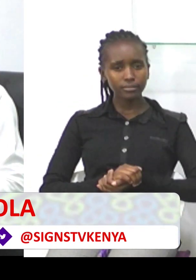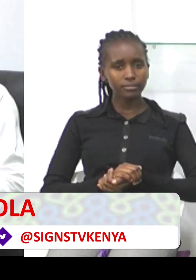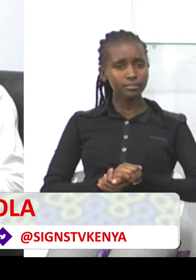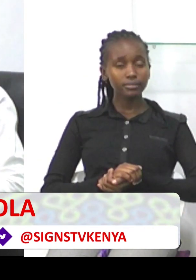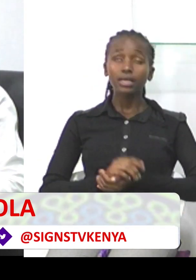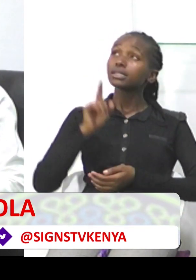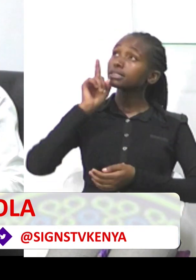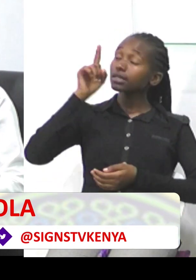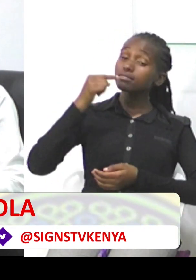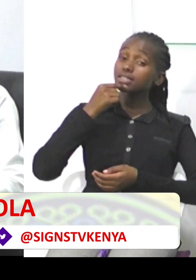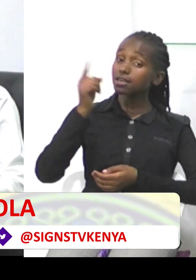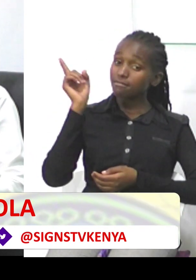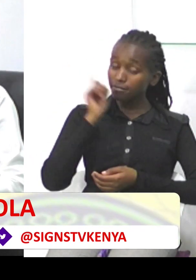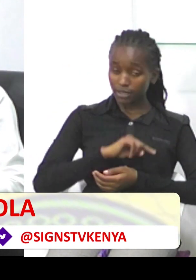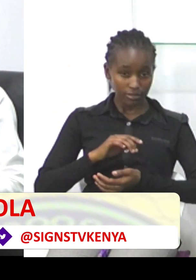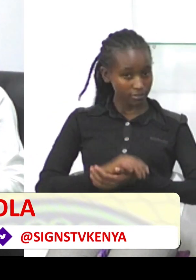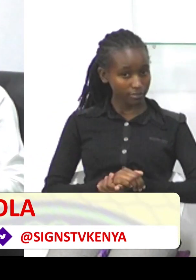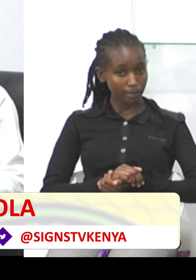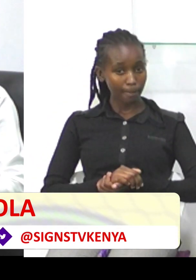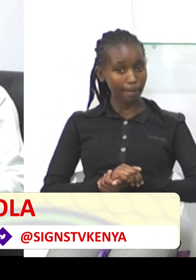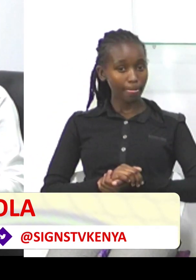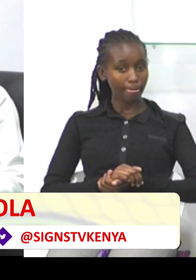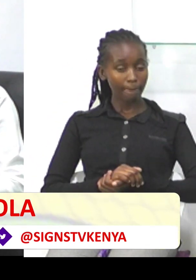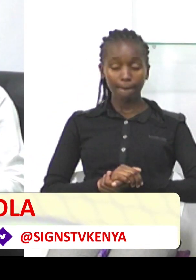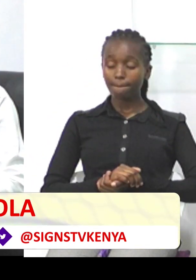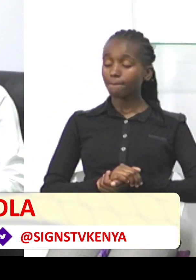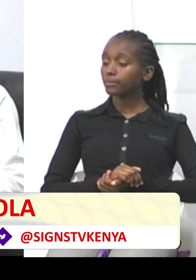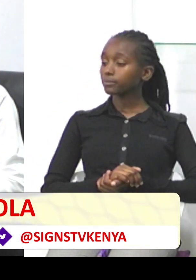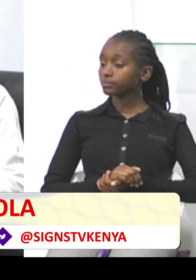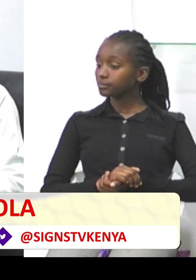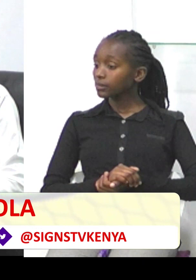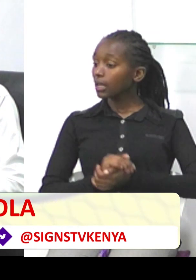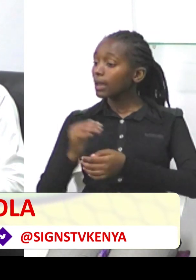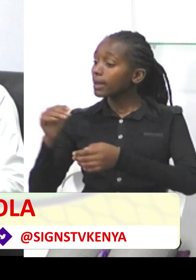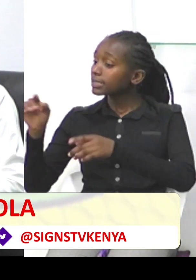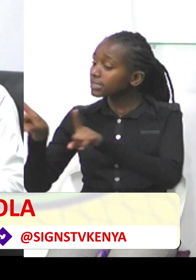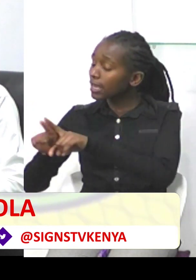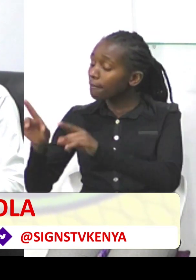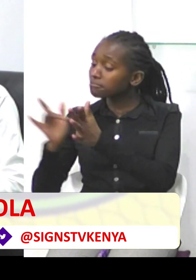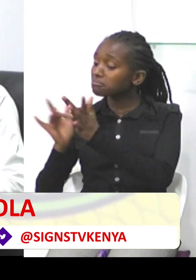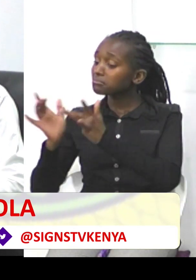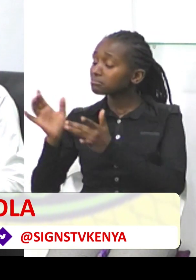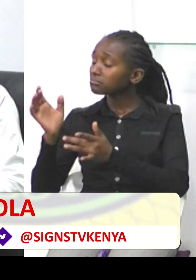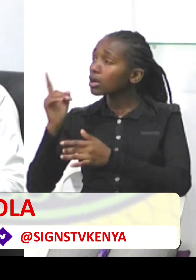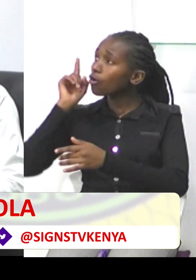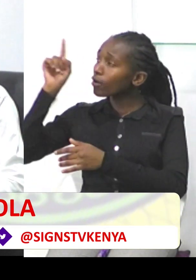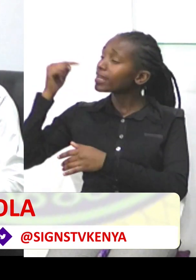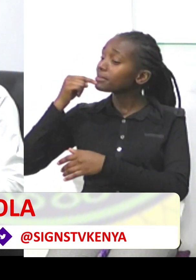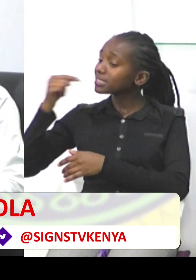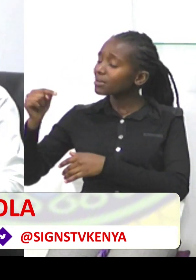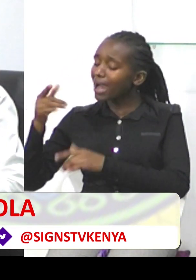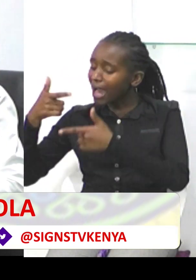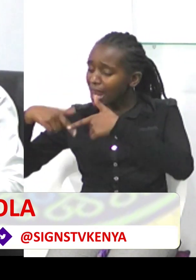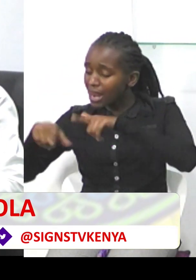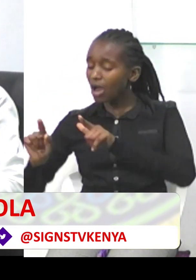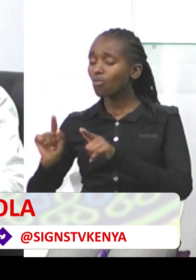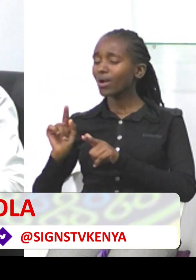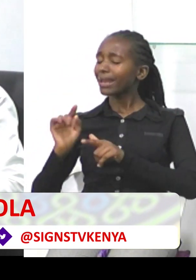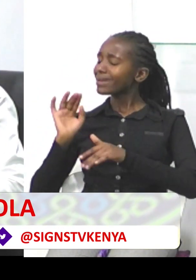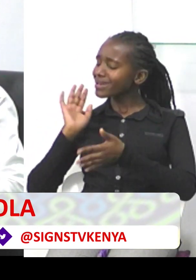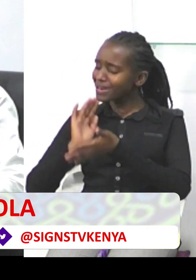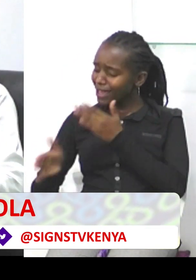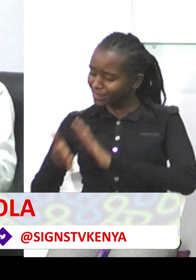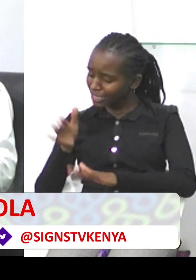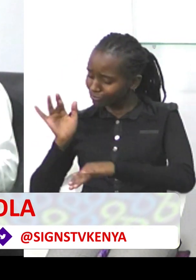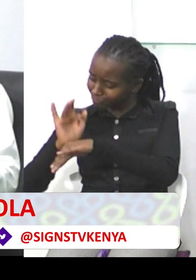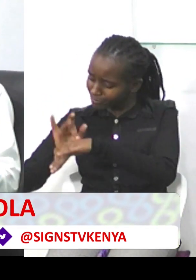Kama yeye mwenyewe amesema eti I will not allow even ataka kidudu. Taangukie